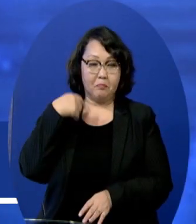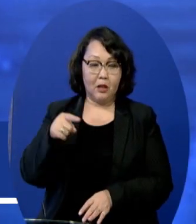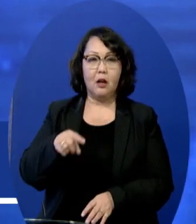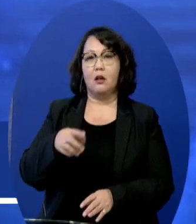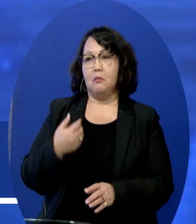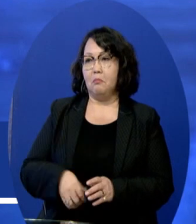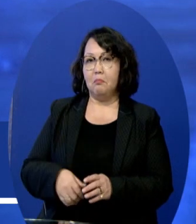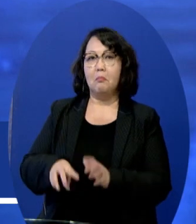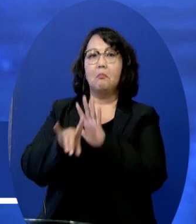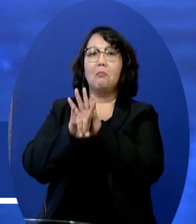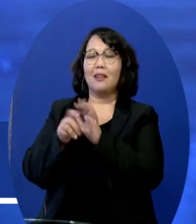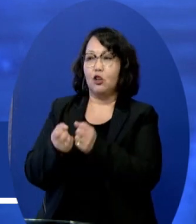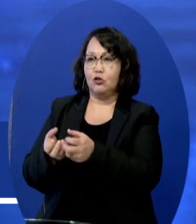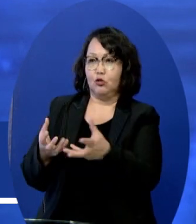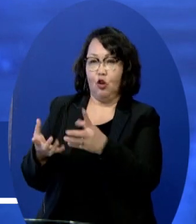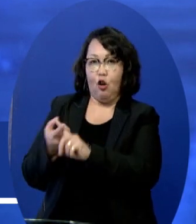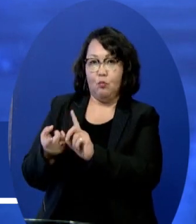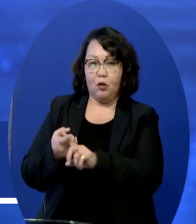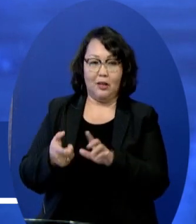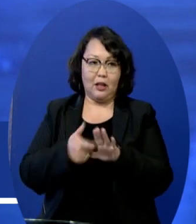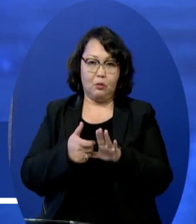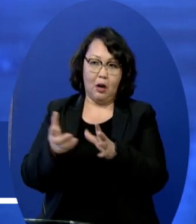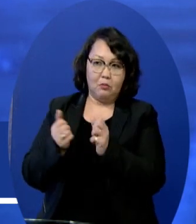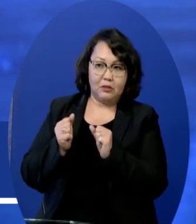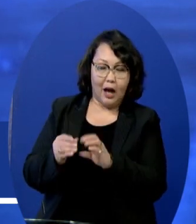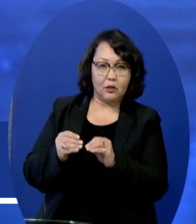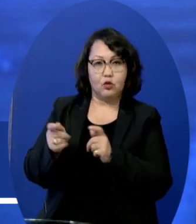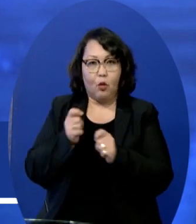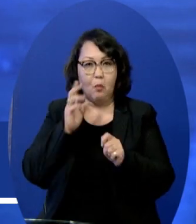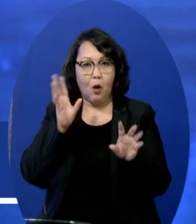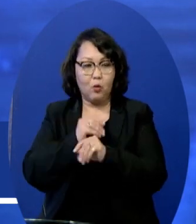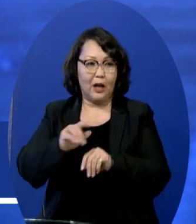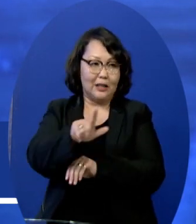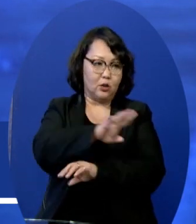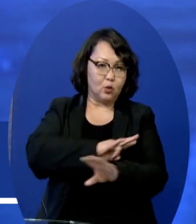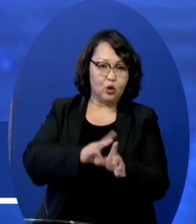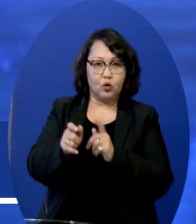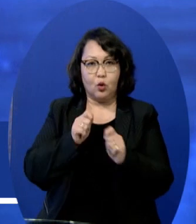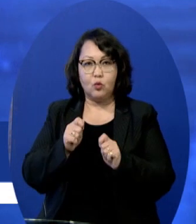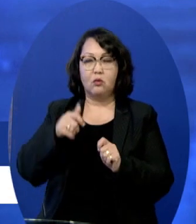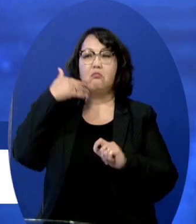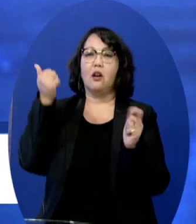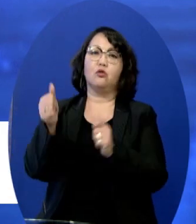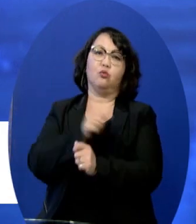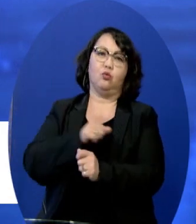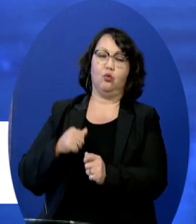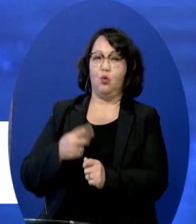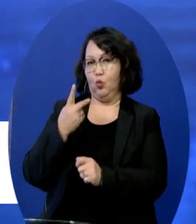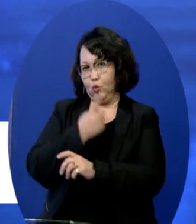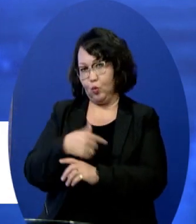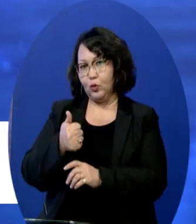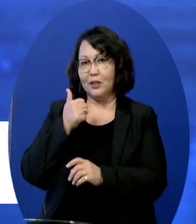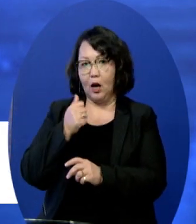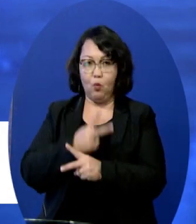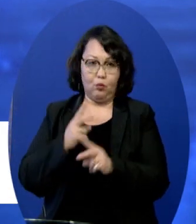холбоотойгоор татврыг тогтоох энэ чиглэлээр гарч ирсэн байгаа. За энэ бол одоо малчтад бас нэлийн үр дүнтэй хууль